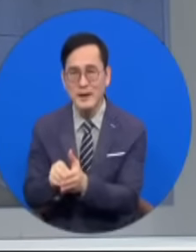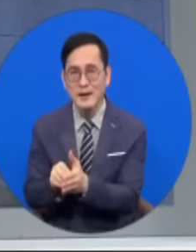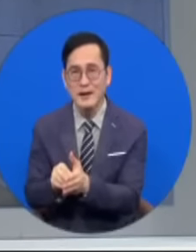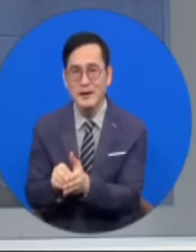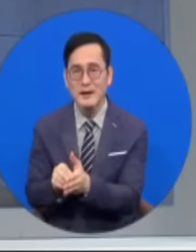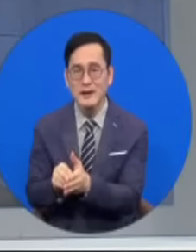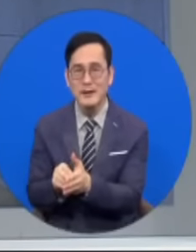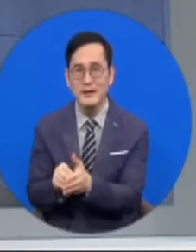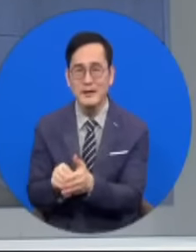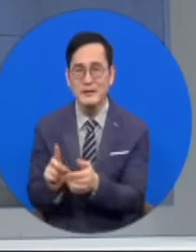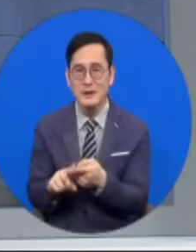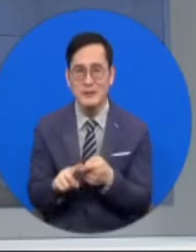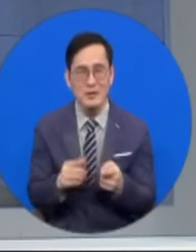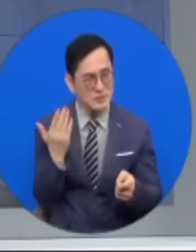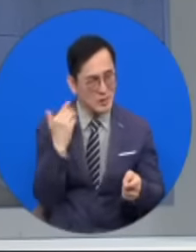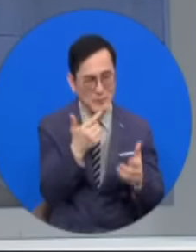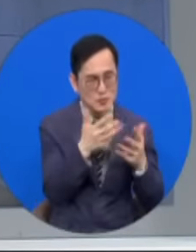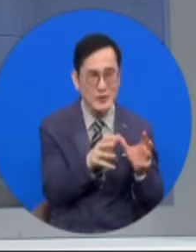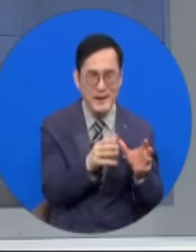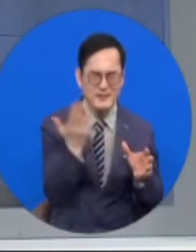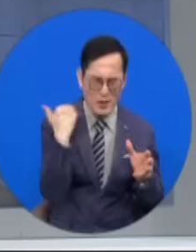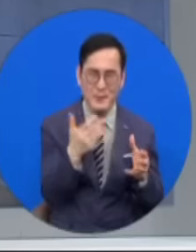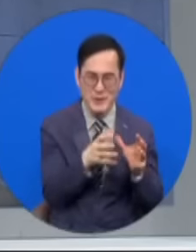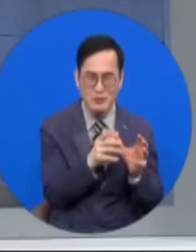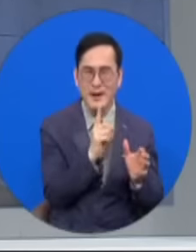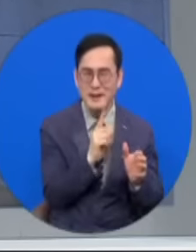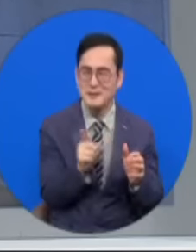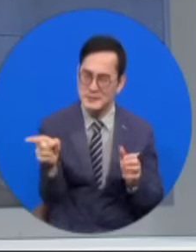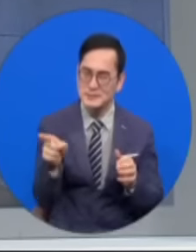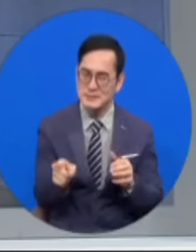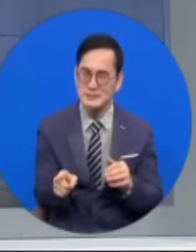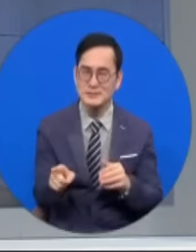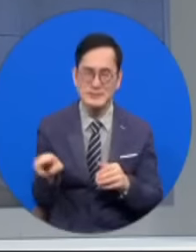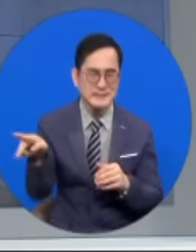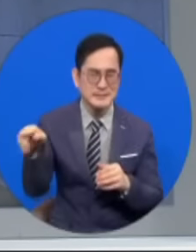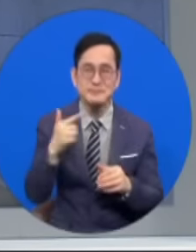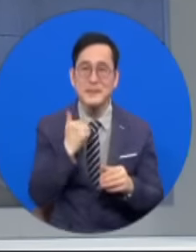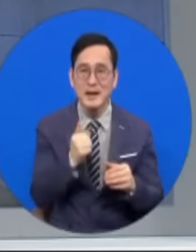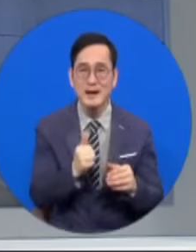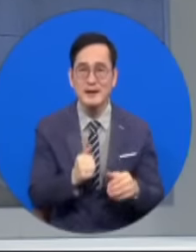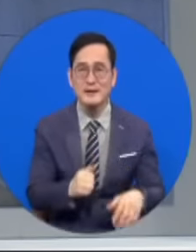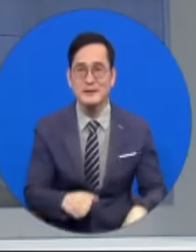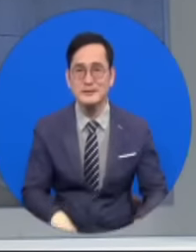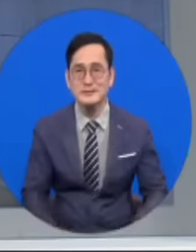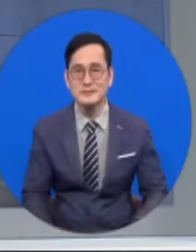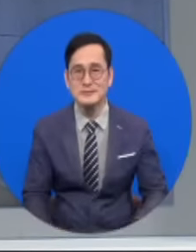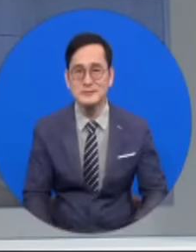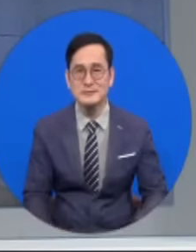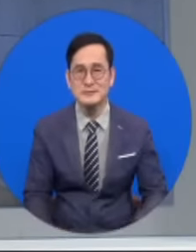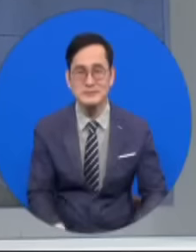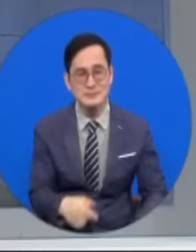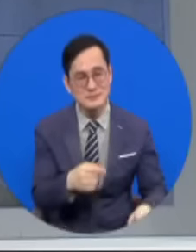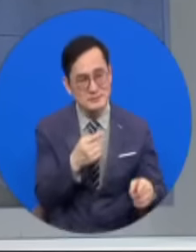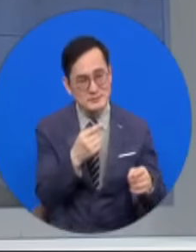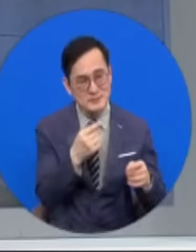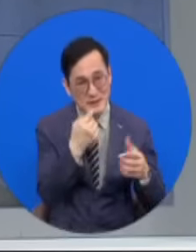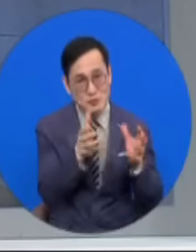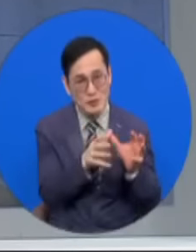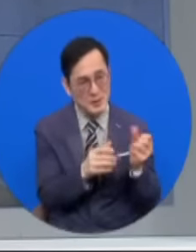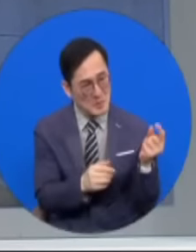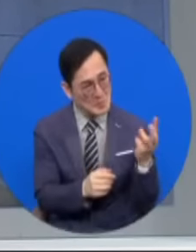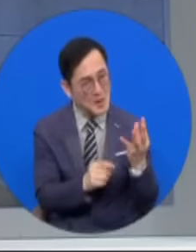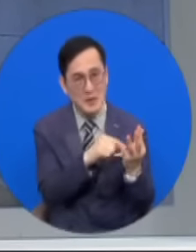검사의 실명을 밝혔고 어 이성윤 의원도 박 검사의 대변 사건을 거론했습니다 최강욱 전 의원과